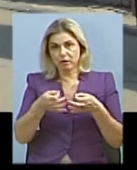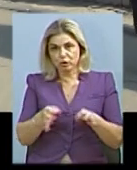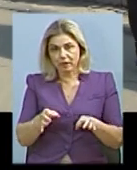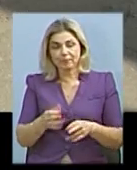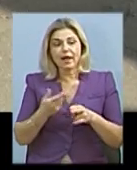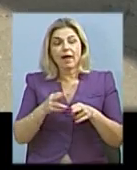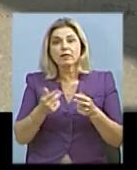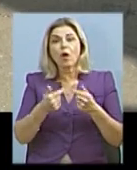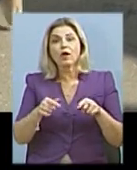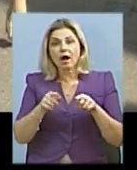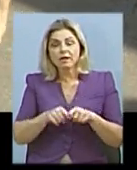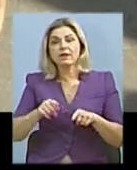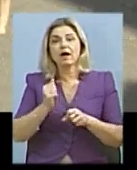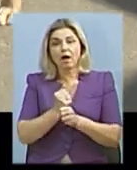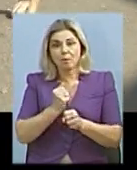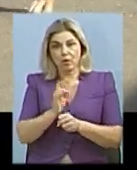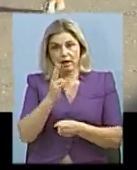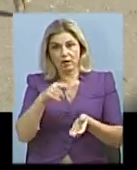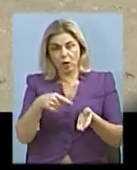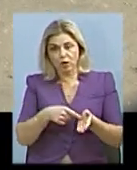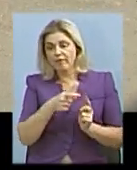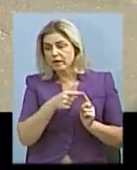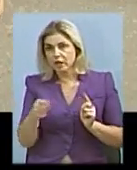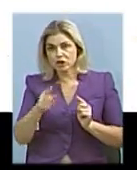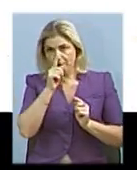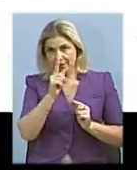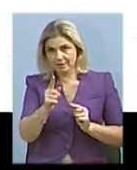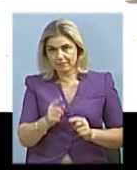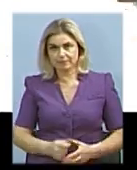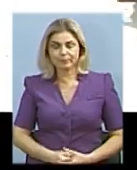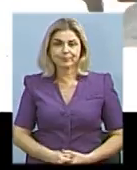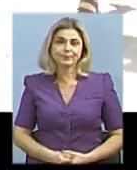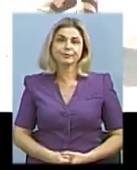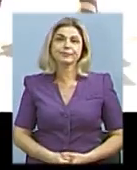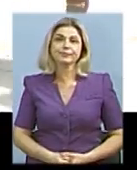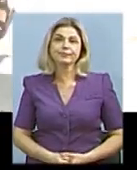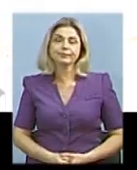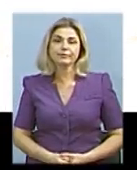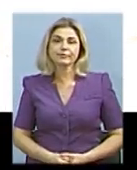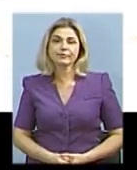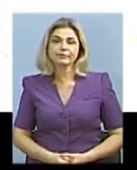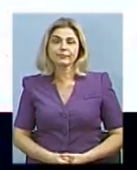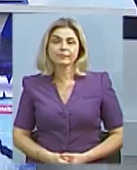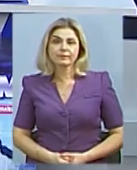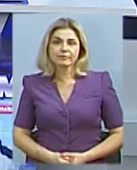в Миколаєві протягом місяця. Валентина Гурова, Ігор Чорний, телевізійні новини Миколаївщини.